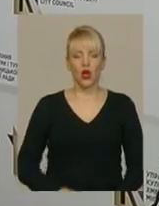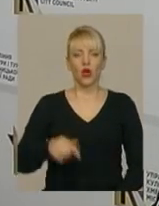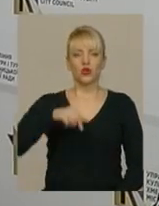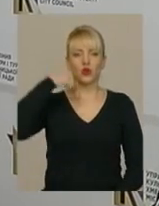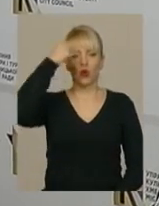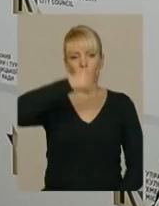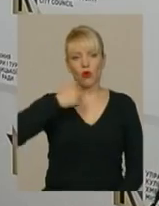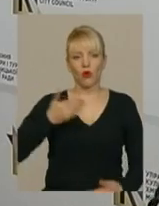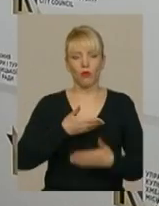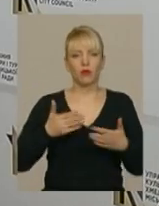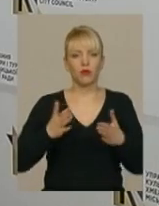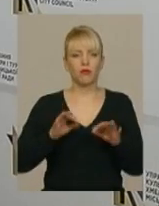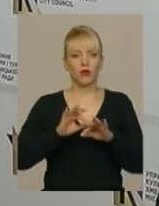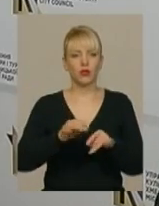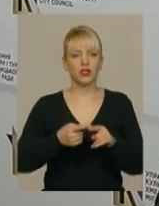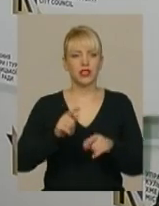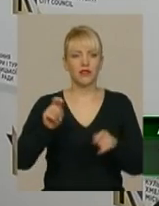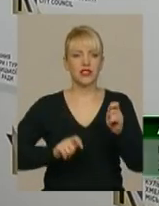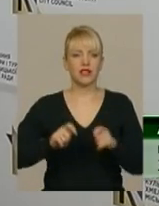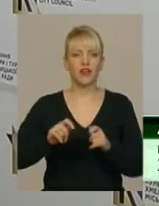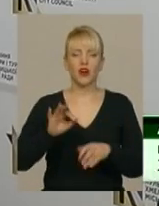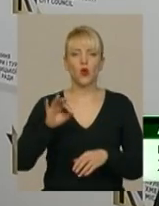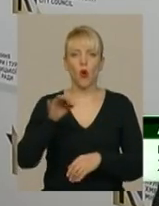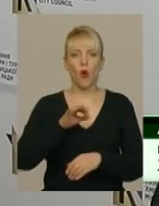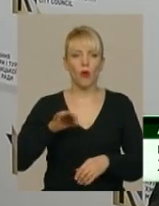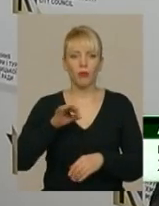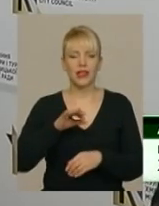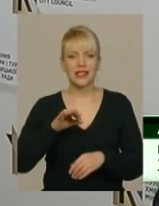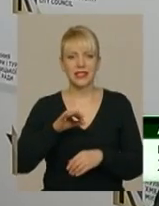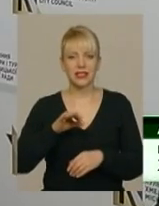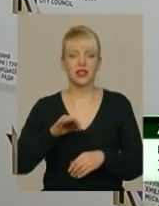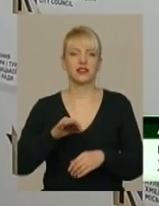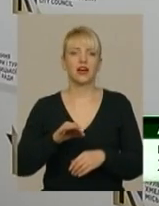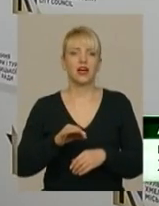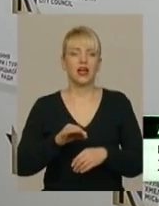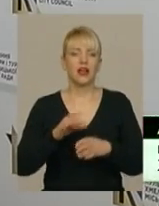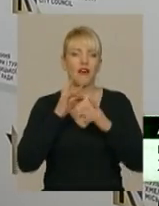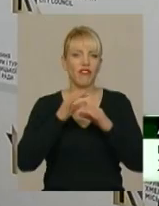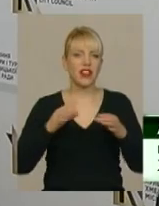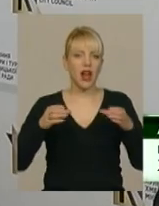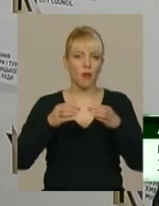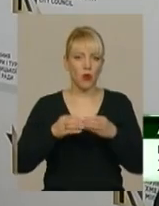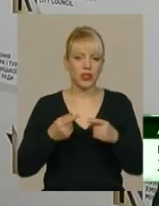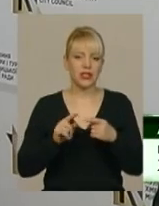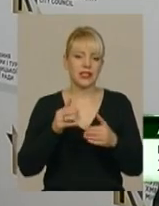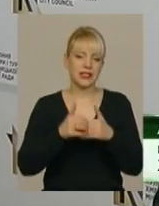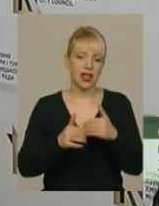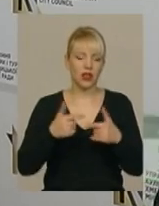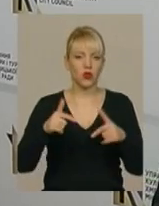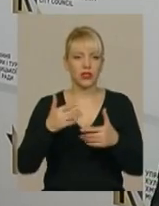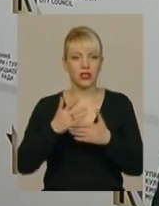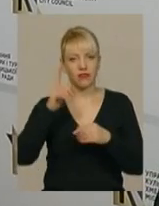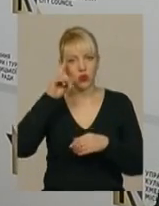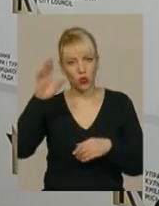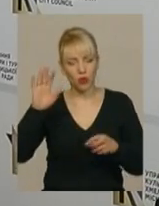будемо проводити цей фестиваль у обласній філармонії. Серед гостей як і відомі музиканти, так